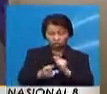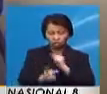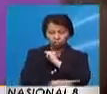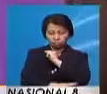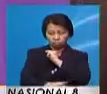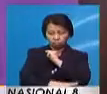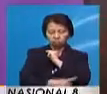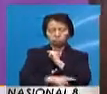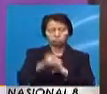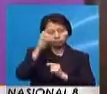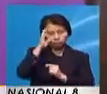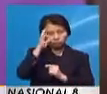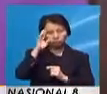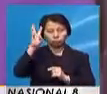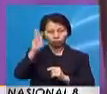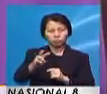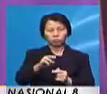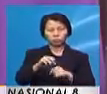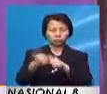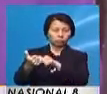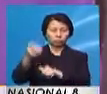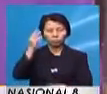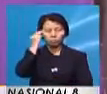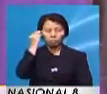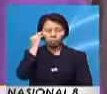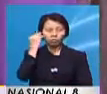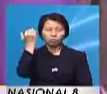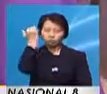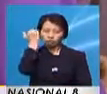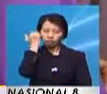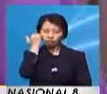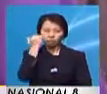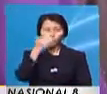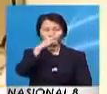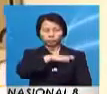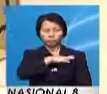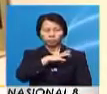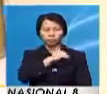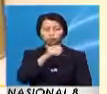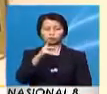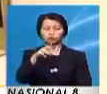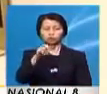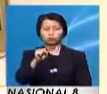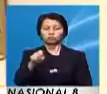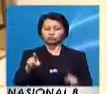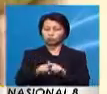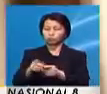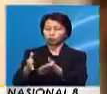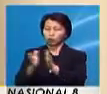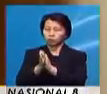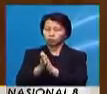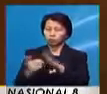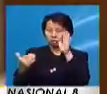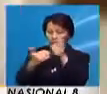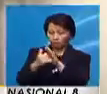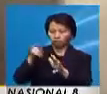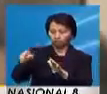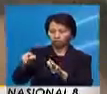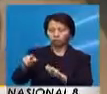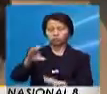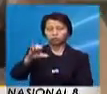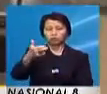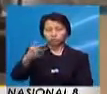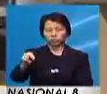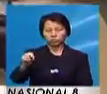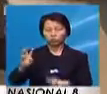teladan yang difikirkan wajar oleh mahkamah, faedah dan kos. Turut dipohon perintah menghalang Rafizi, Chan dan